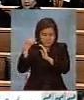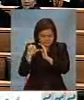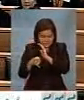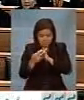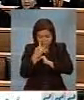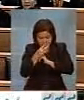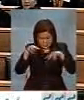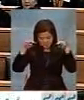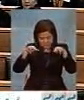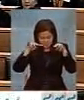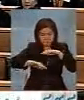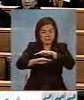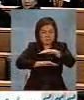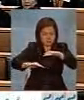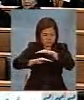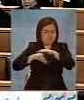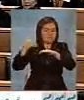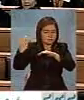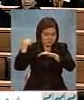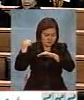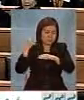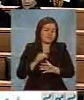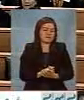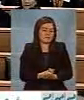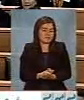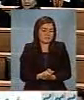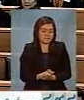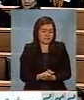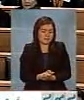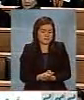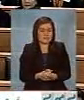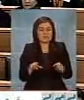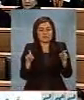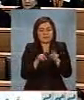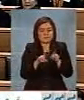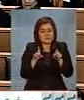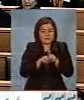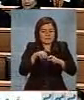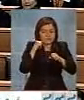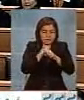ไว้ท่านประธานครับบ๊อบเวลมี